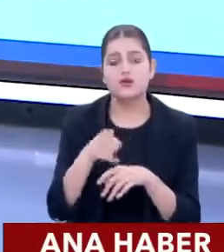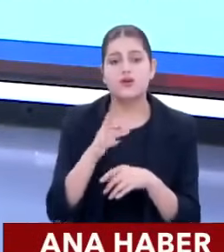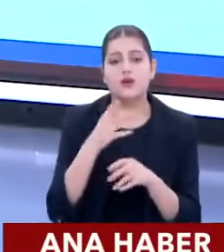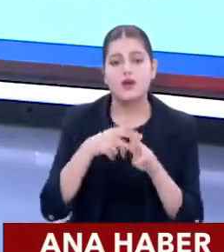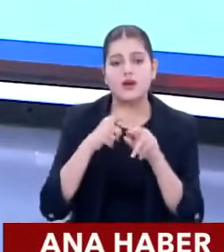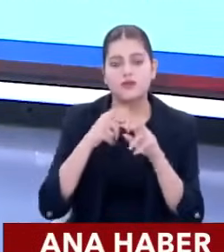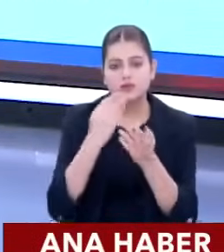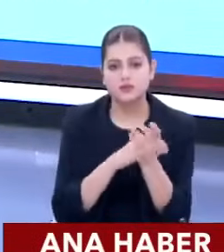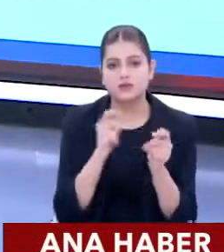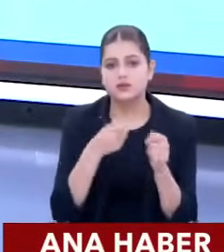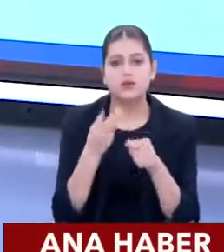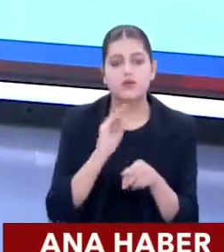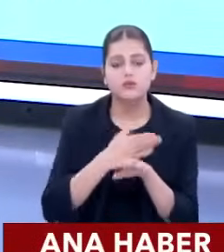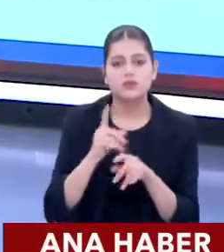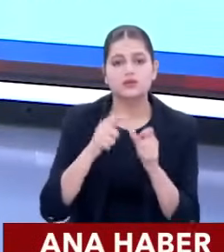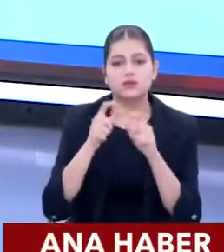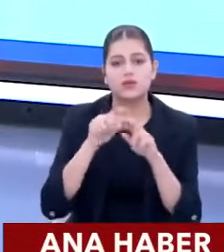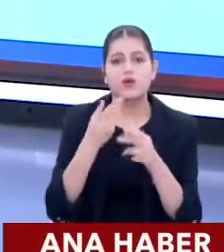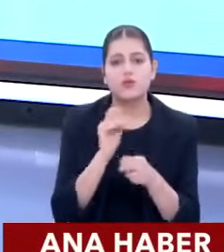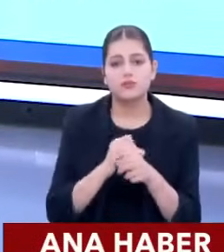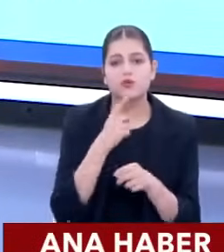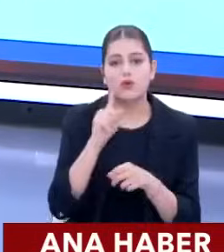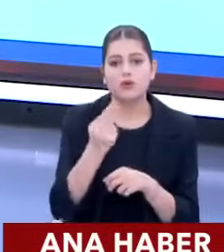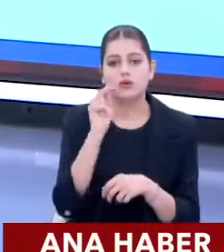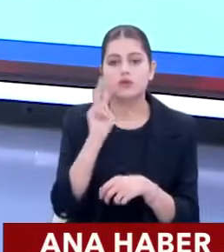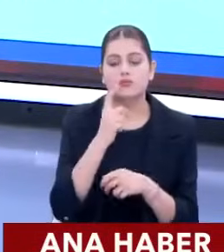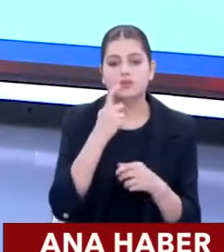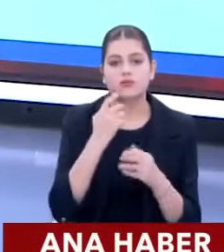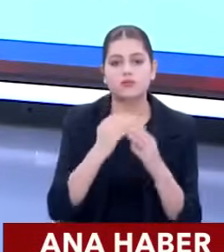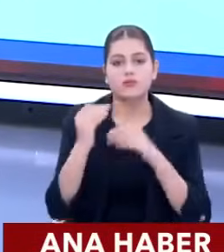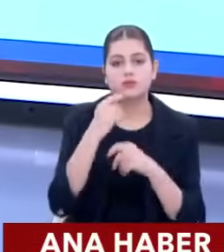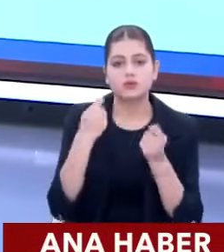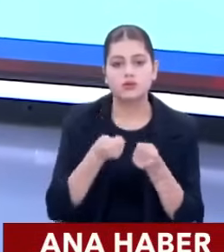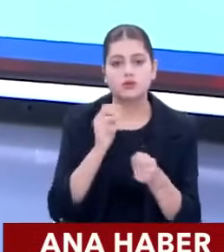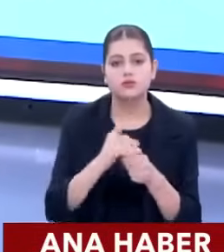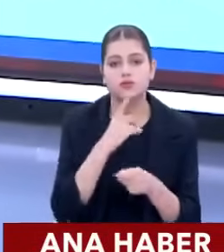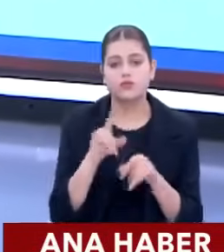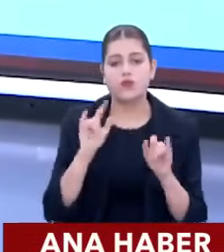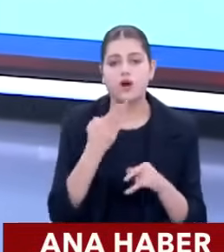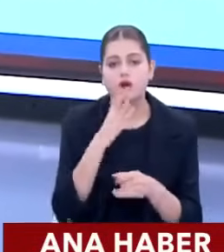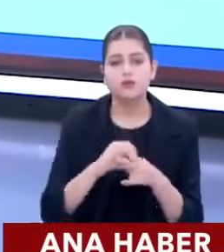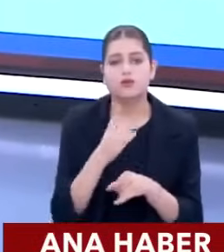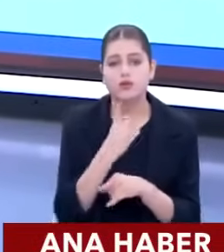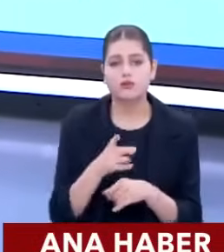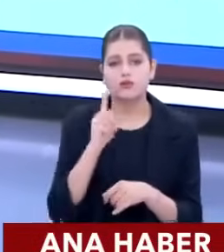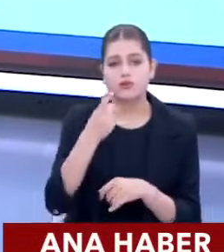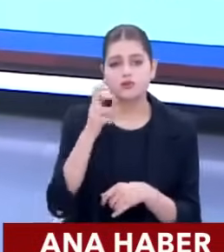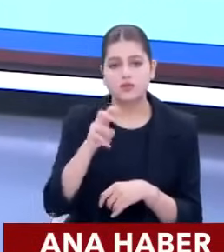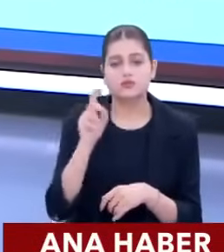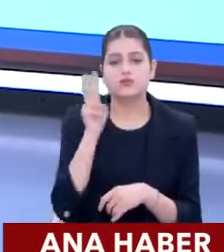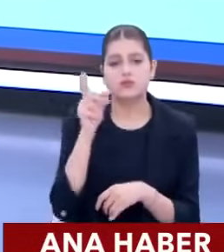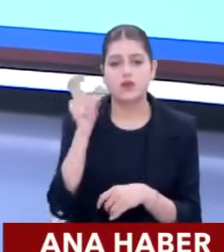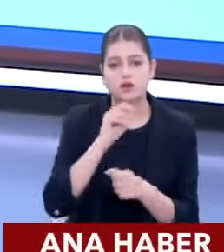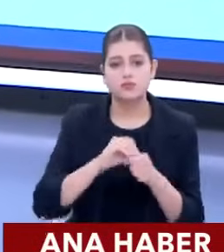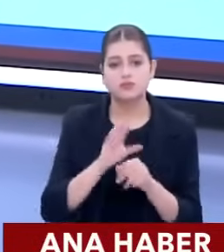o gün evrakını yetiştiremediği için sigortası olmayanlar 17-20 yıl fazladan çalışacaklar yani 99'u 8 ayın son